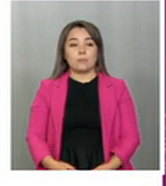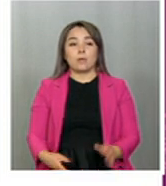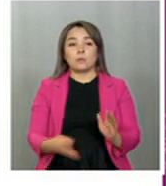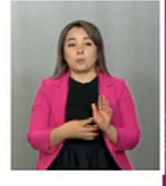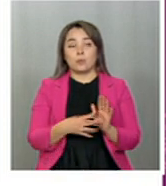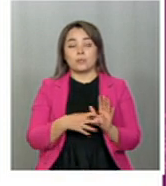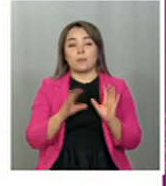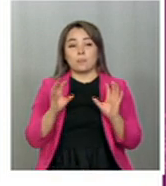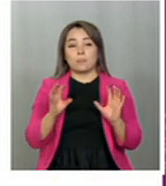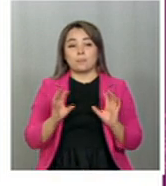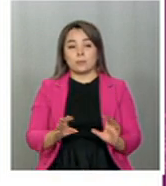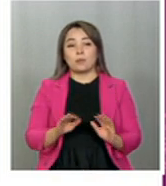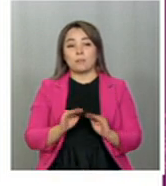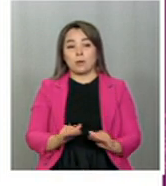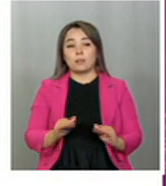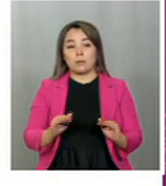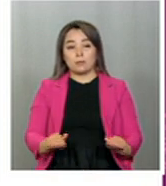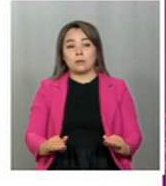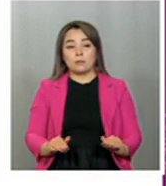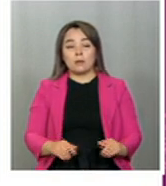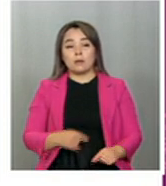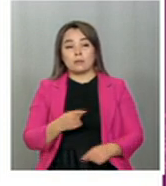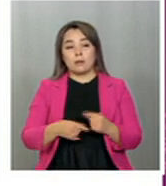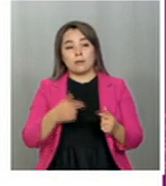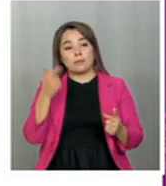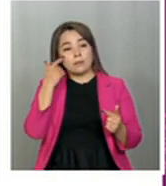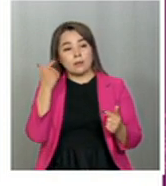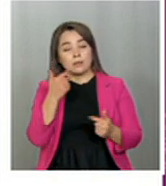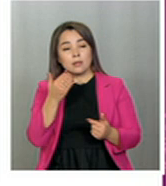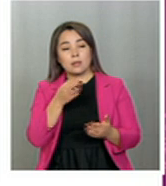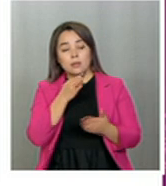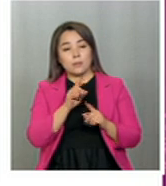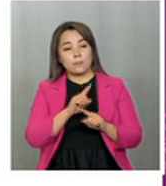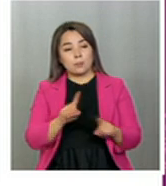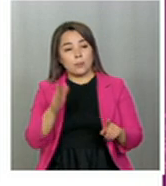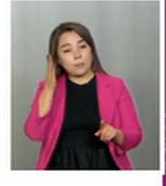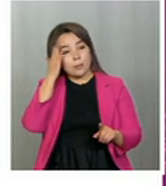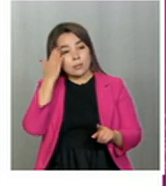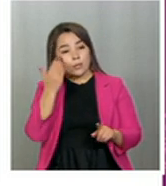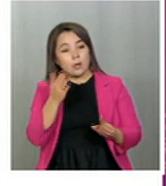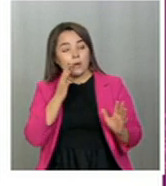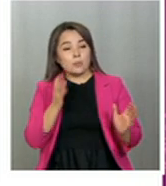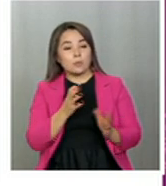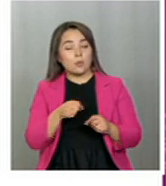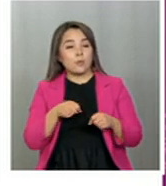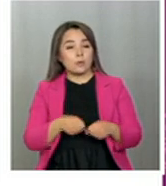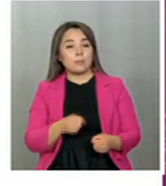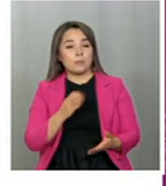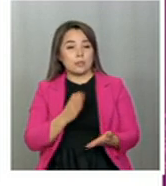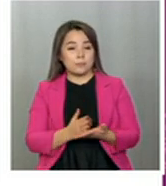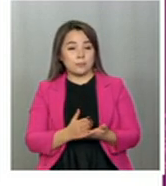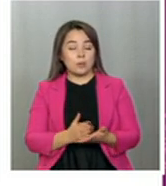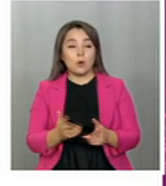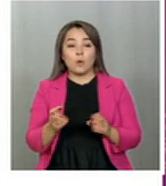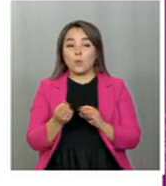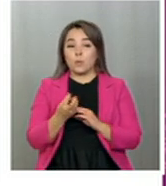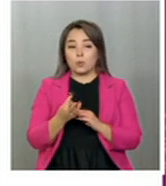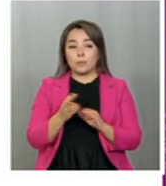бап. Баланың даралық ерекшелікке және оны сақтауға құқығы. Он үшінші